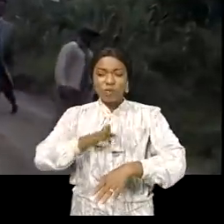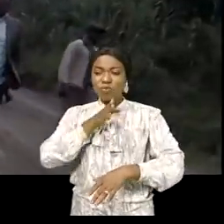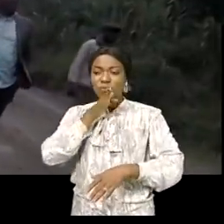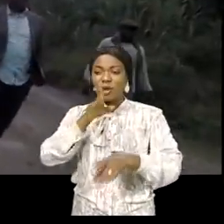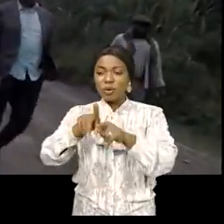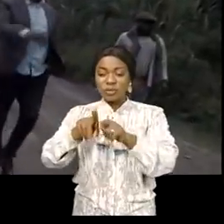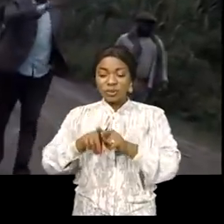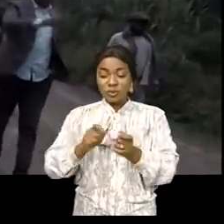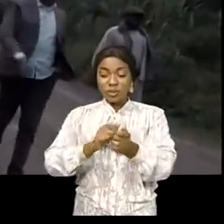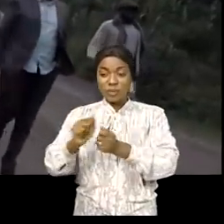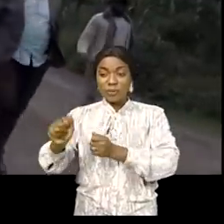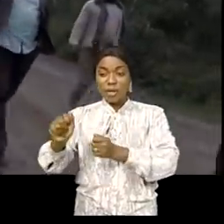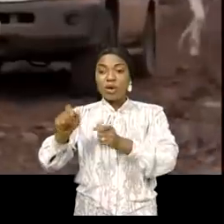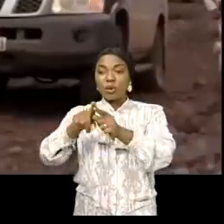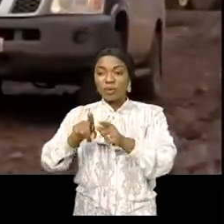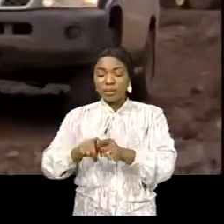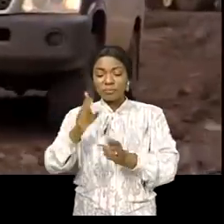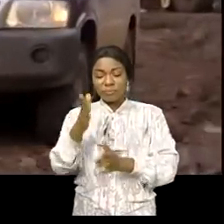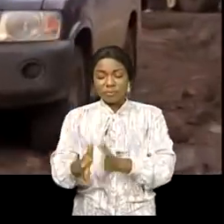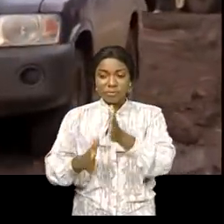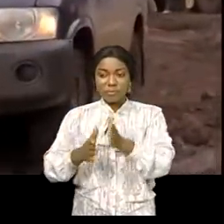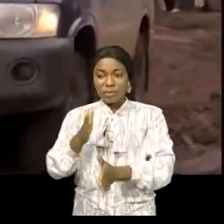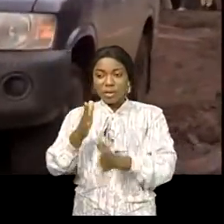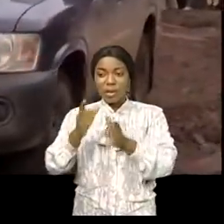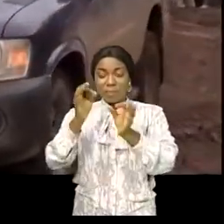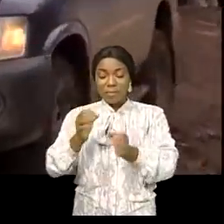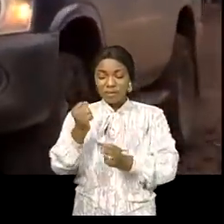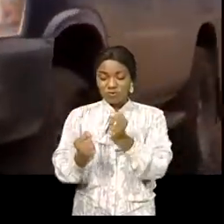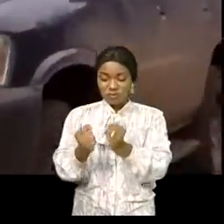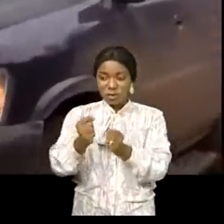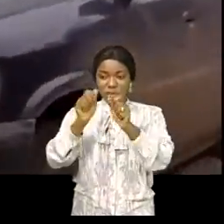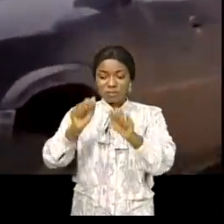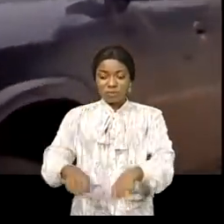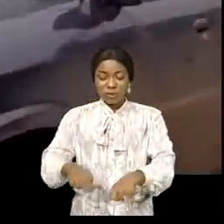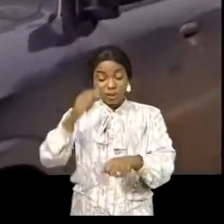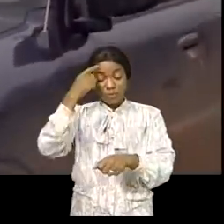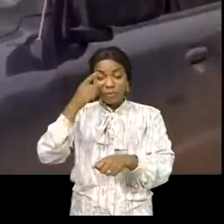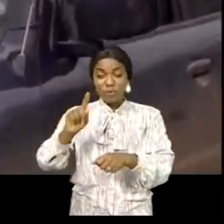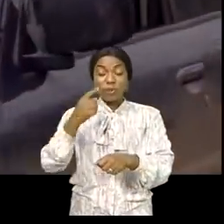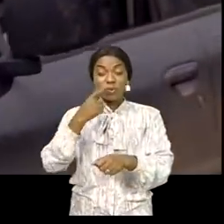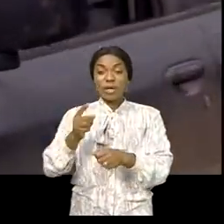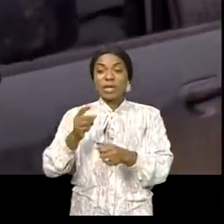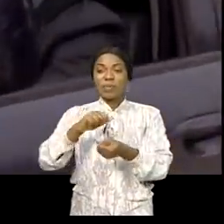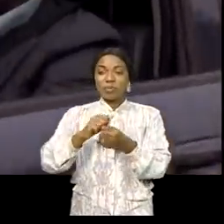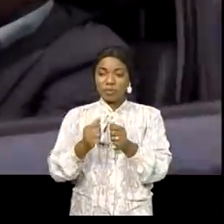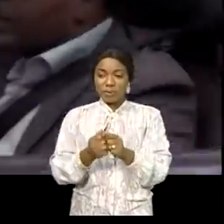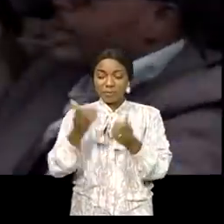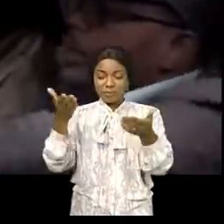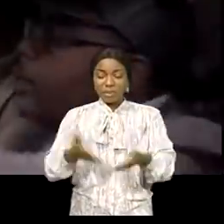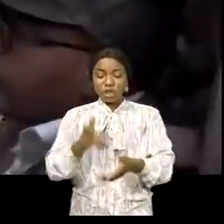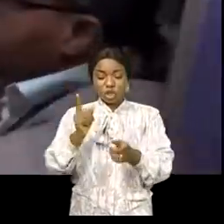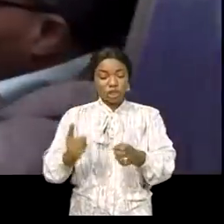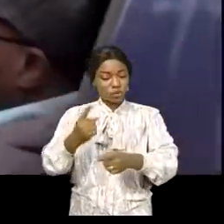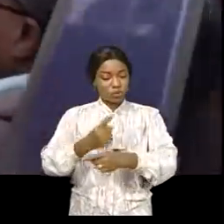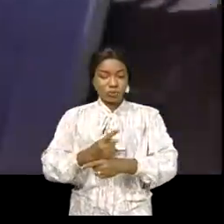parcouru cette route, parfois à pied et des fois au volant de sa jeep, pour se rendre compte des petits problèmes encore présents. Chaque jour